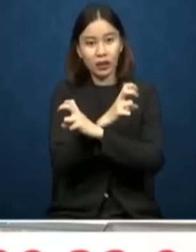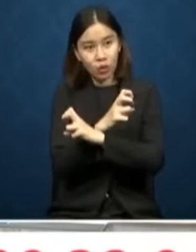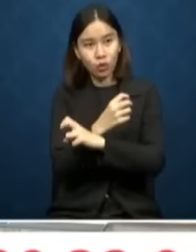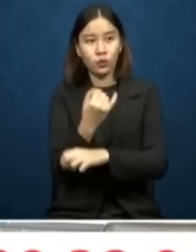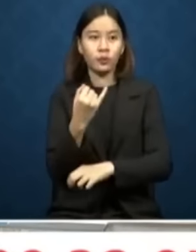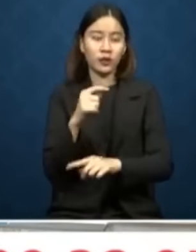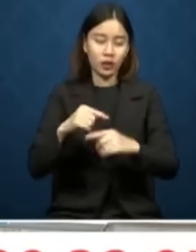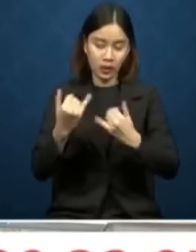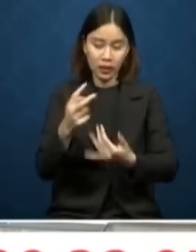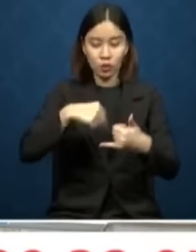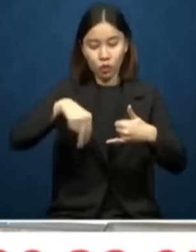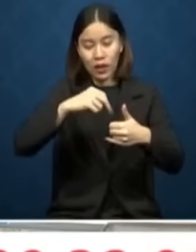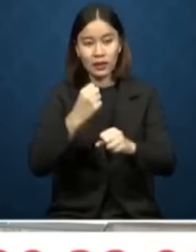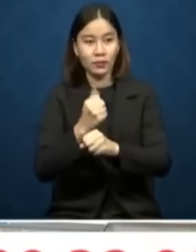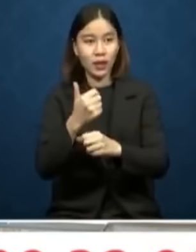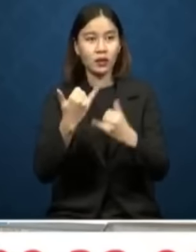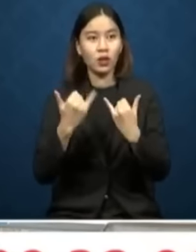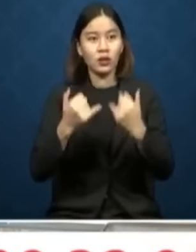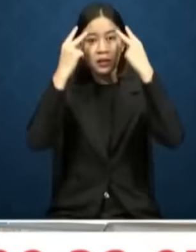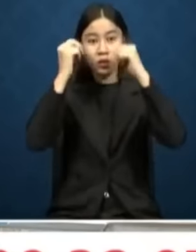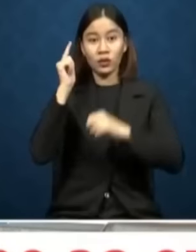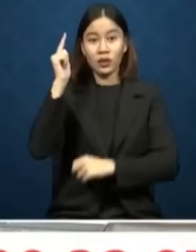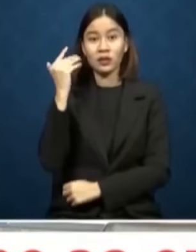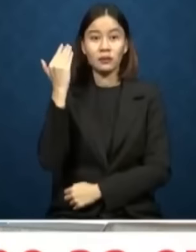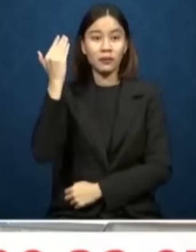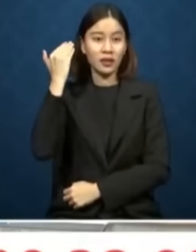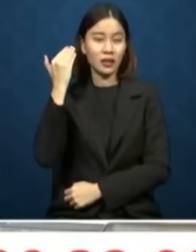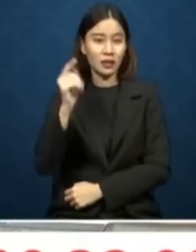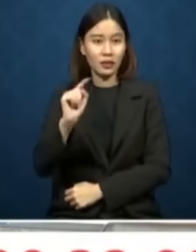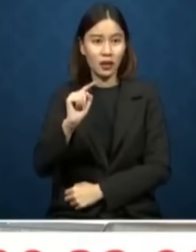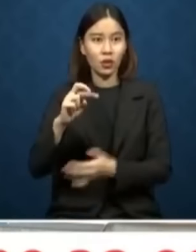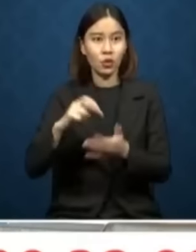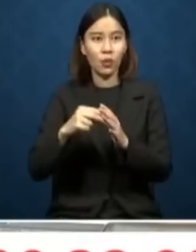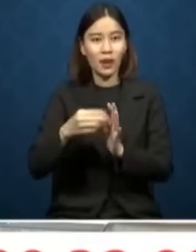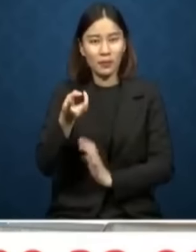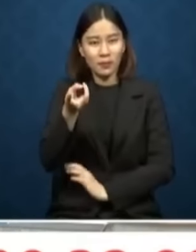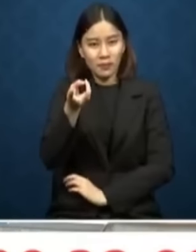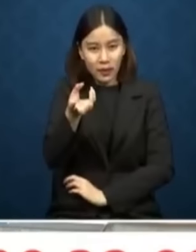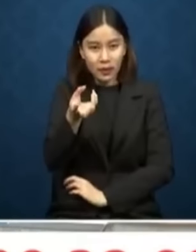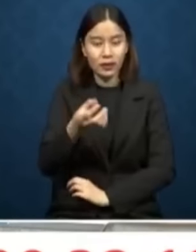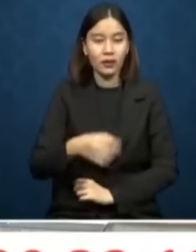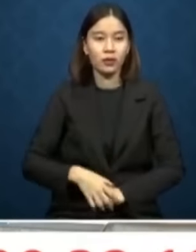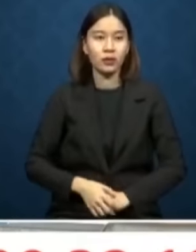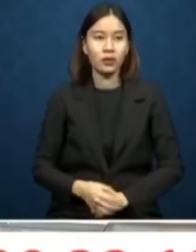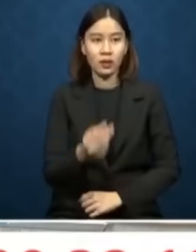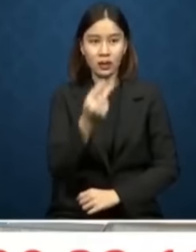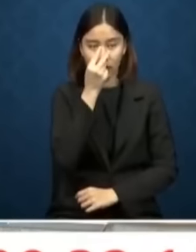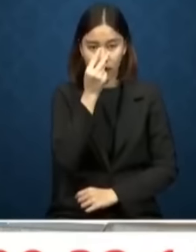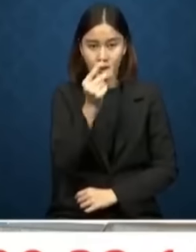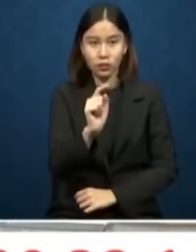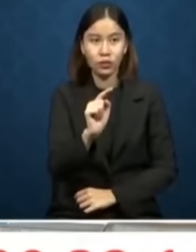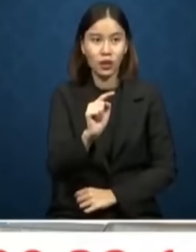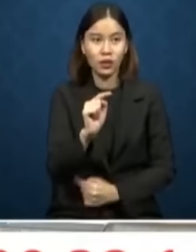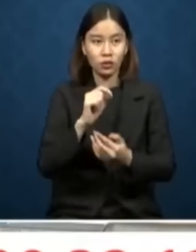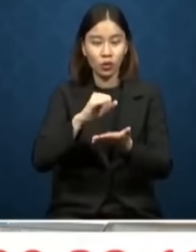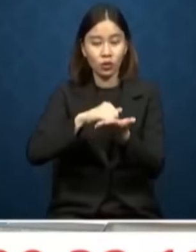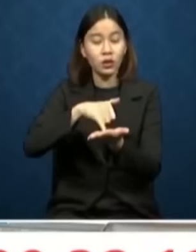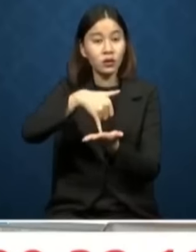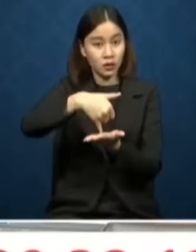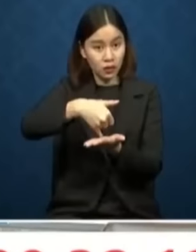าได้นะครับอาการของท่านนายกทักษิณเมื่อสักครู่เป็นแค่ภาพนิดเดียวนะครับถ้าท่านไปดูครับการลุก